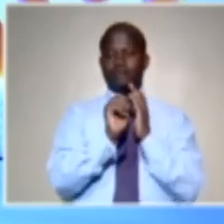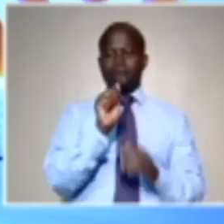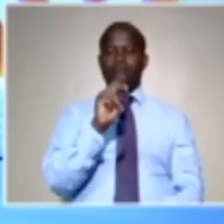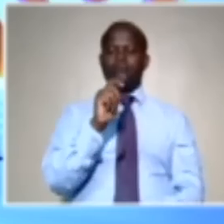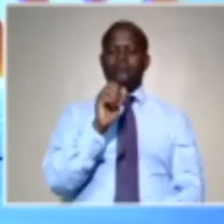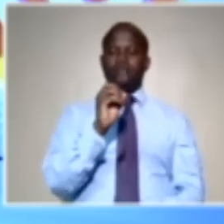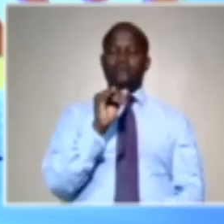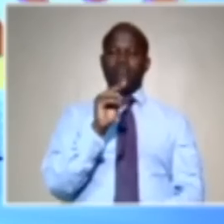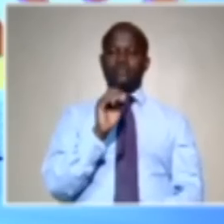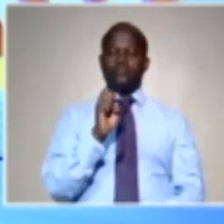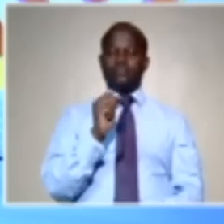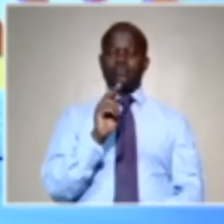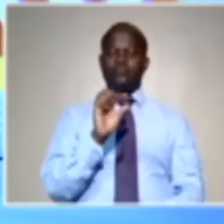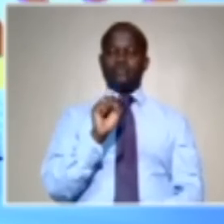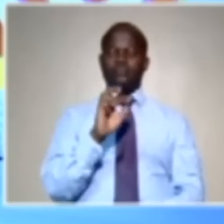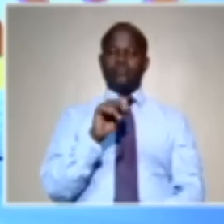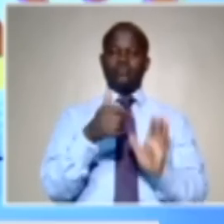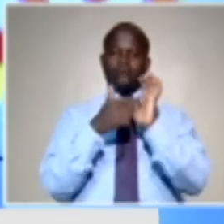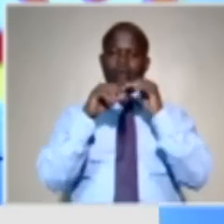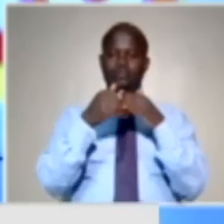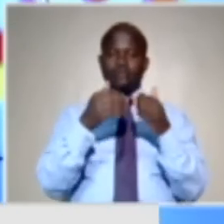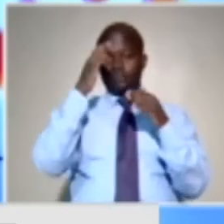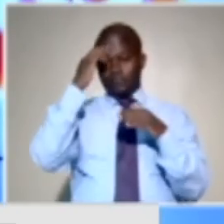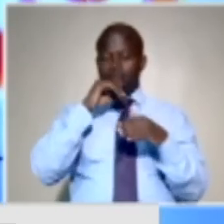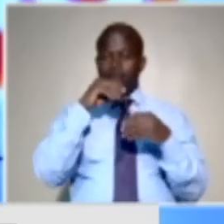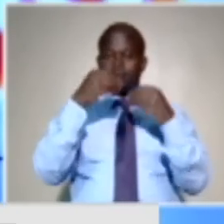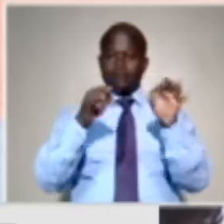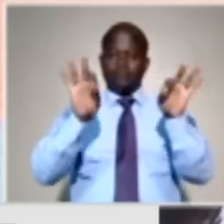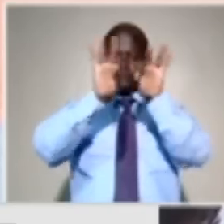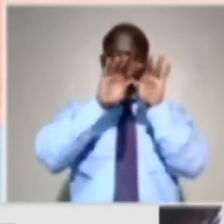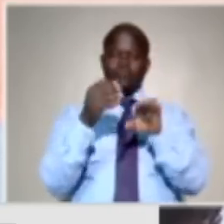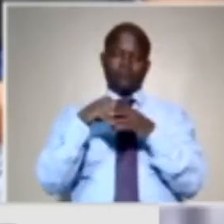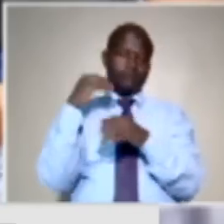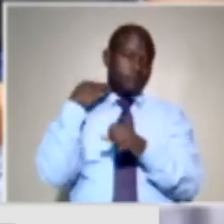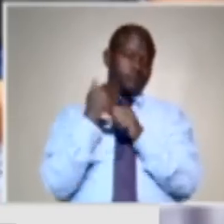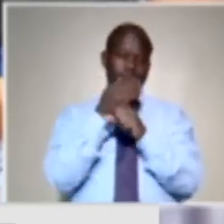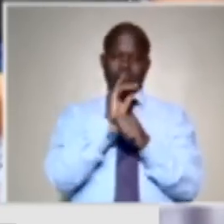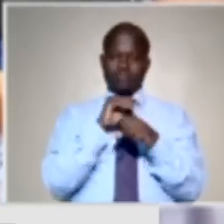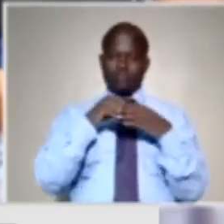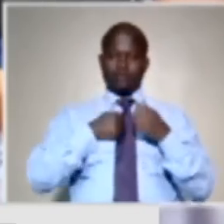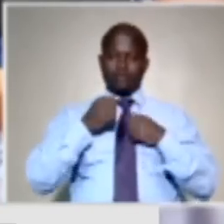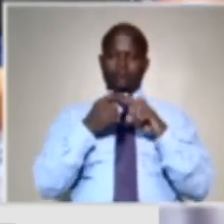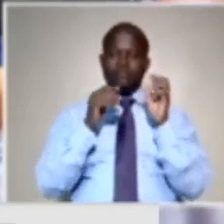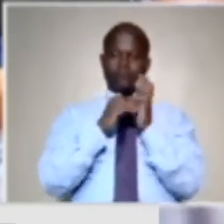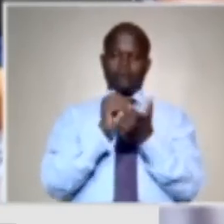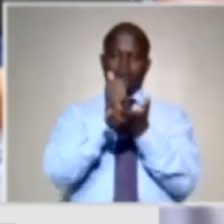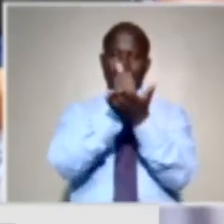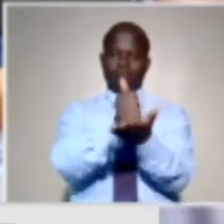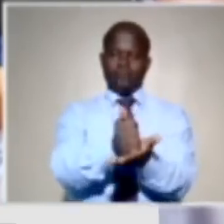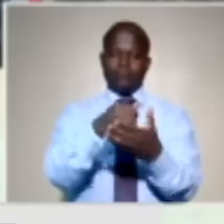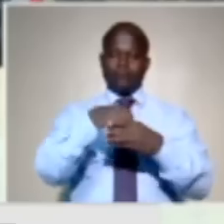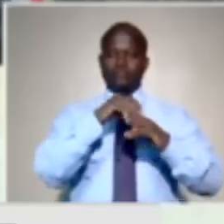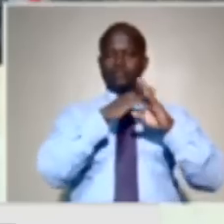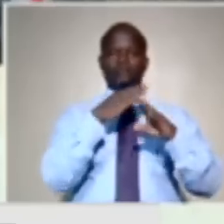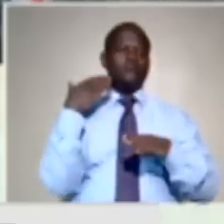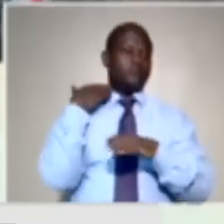Antoine Mugesera yavuze ko kwibuka atari uguha agaciro gusa abishwe muri Jenoside yakorewe Abatutsi mu Rwanda, ahubwo ngo binafasha mu gukumira